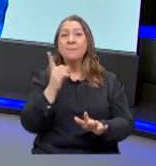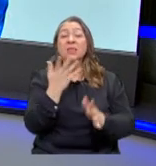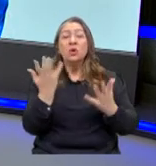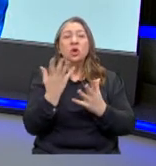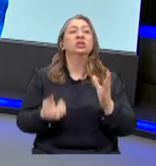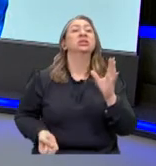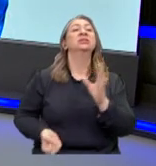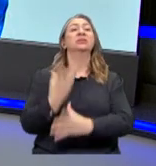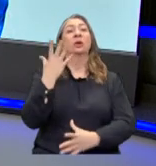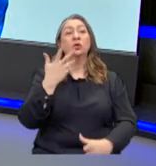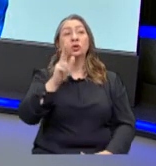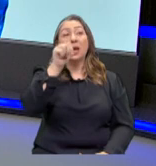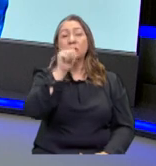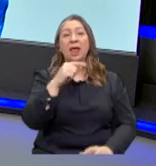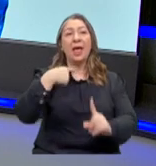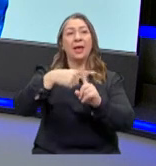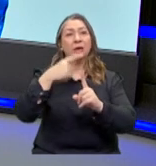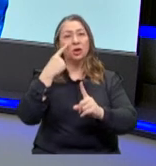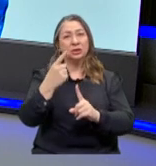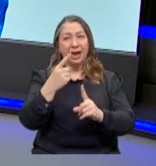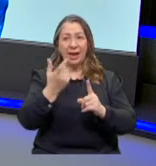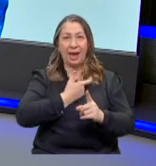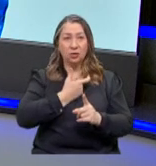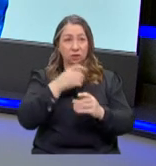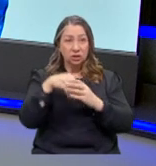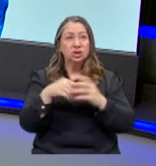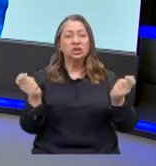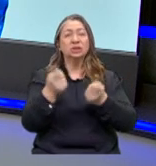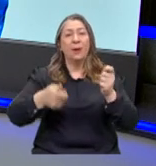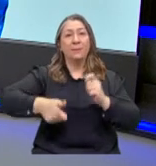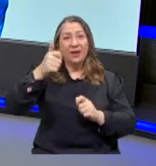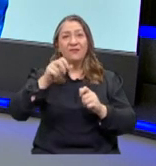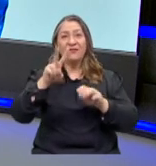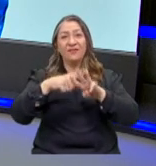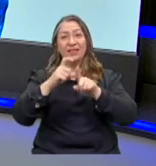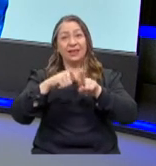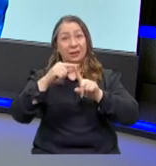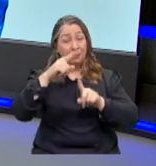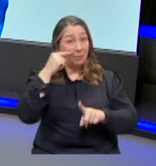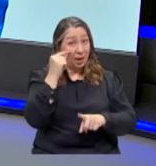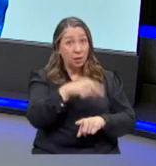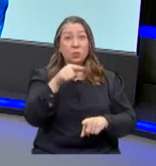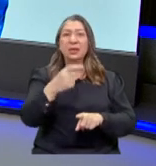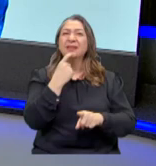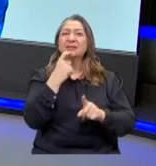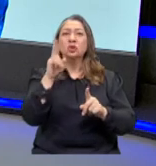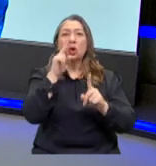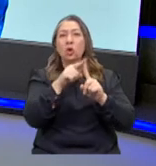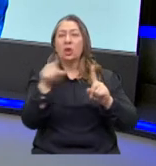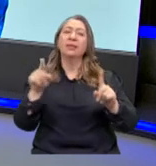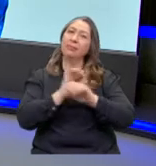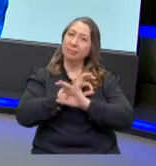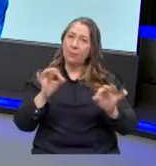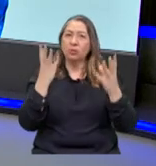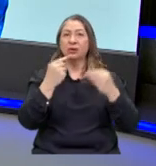türlü çıkarılmayan 3600 ek gösterge kanunu için Çalışma Bakanı Vedat Bilgin bu yılın sonuna tamam